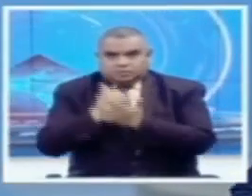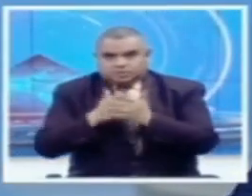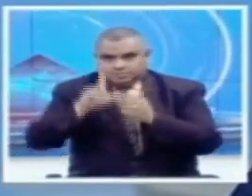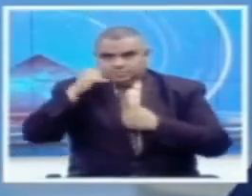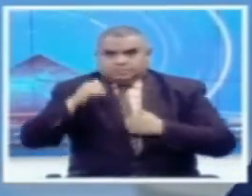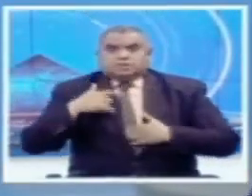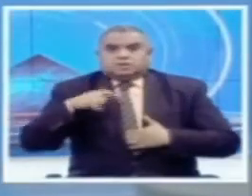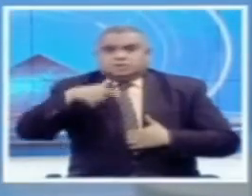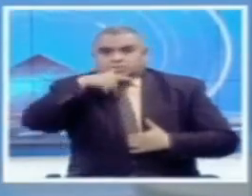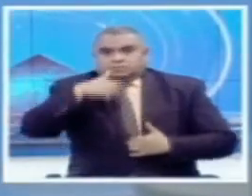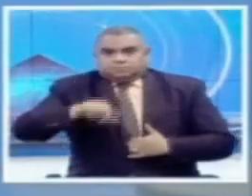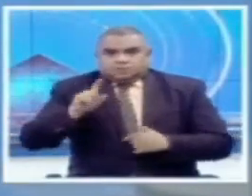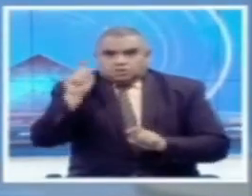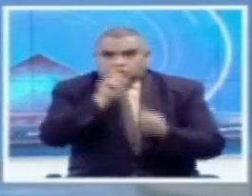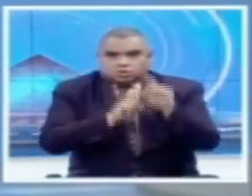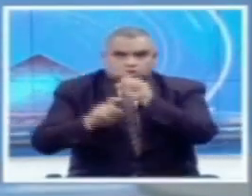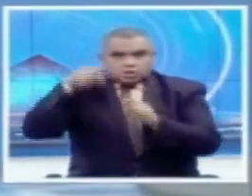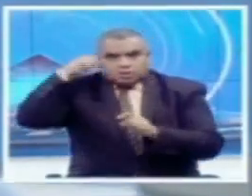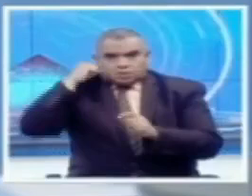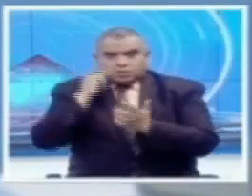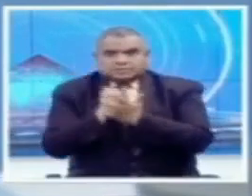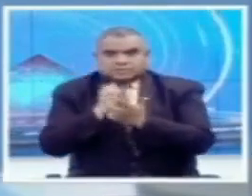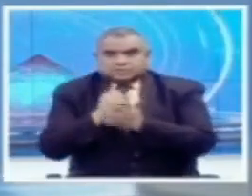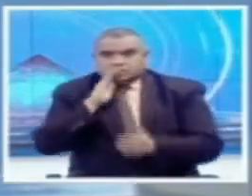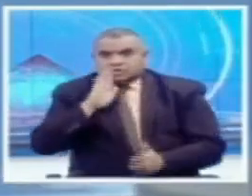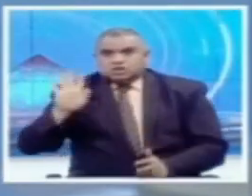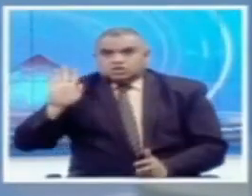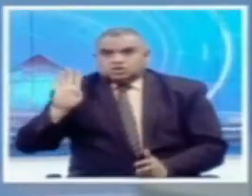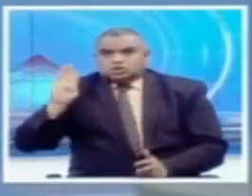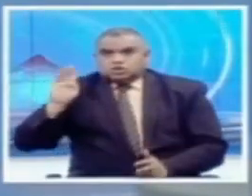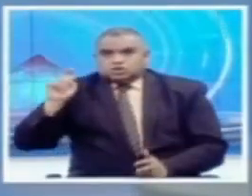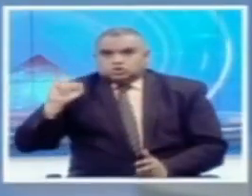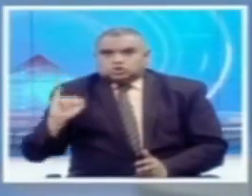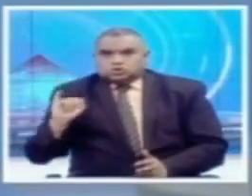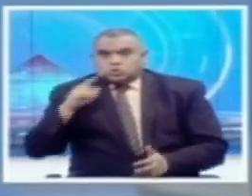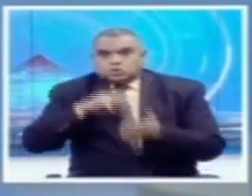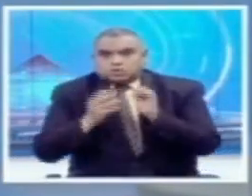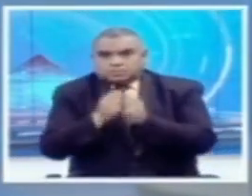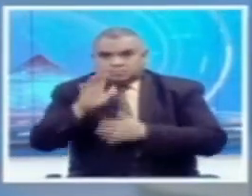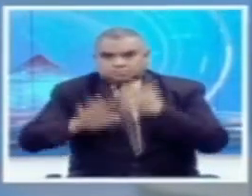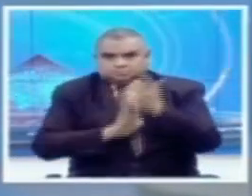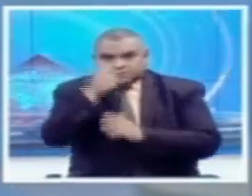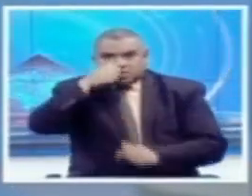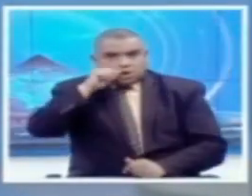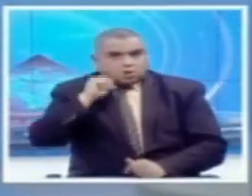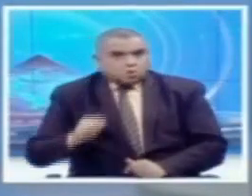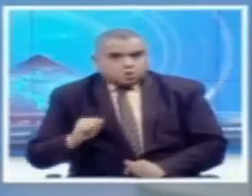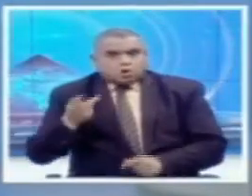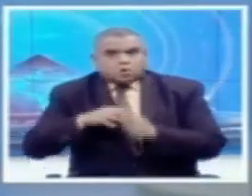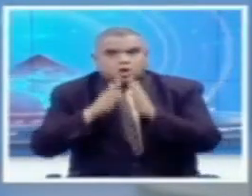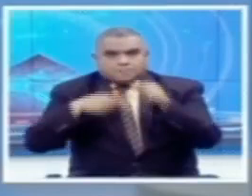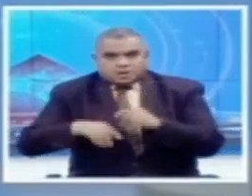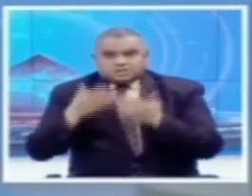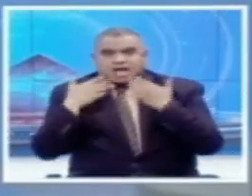النرويجية أنيكن هايتفيلد إنها ناقشت مع الوزير شكري ملفات من بينها الأزمة الأوكرانية واستضافة مصر